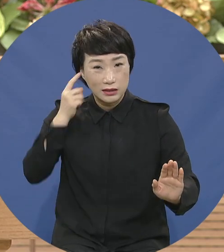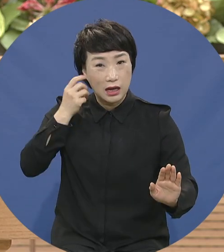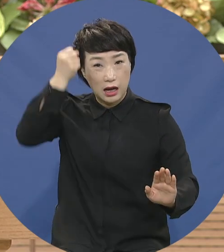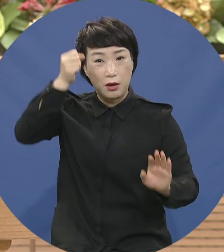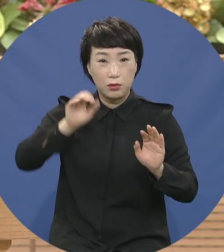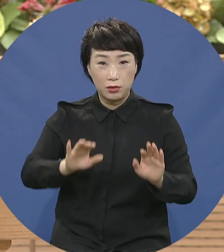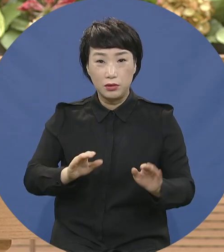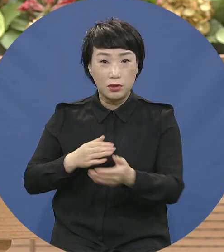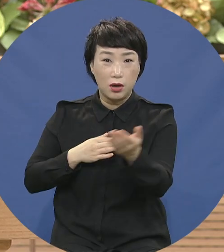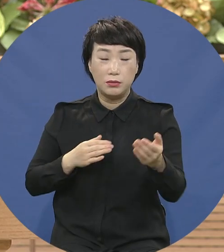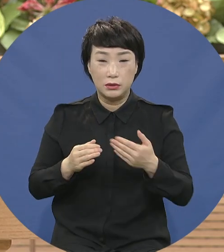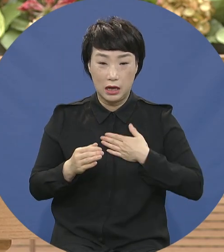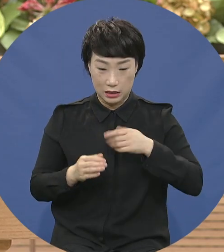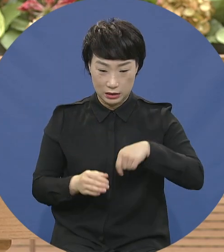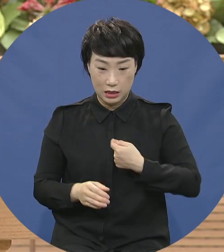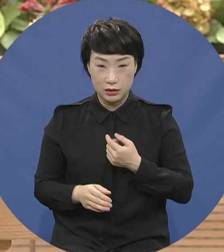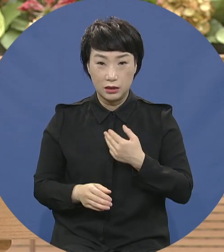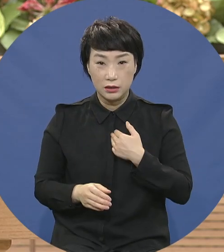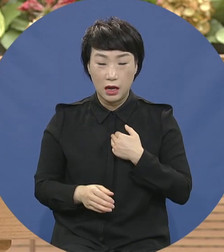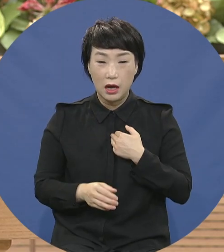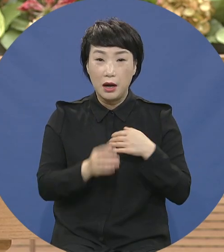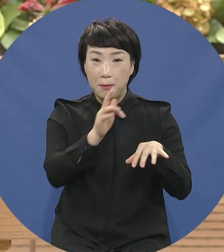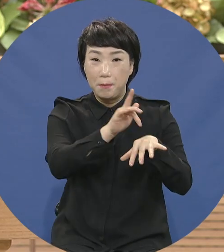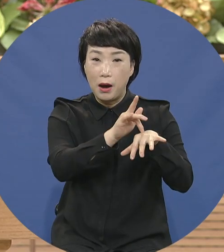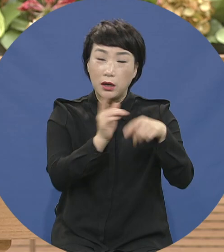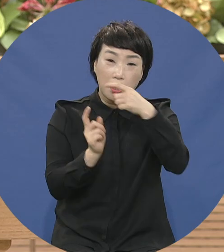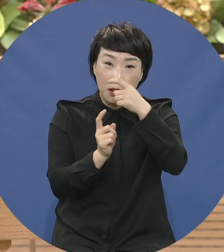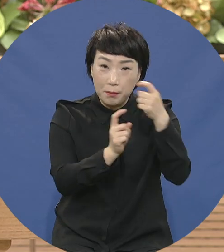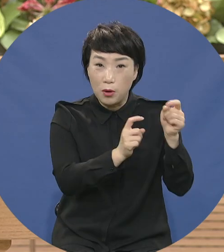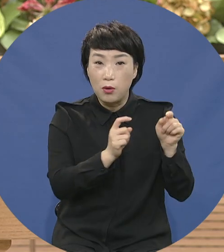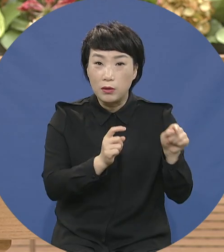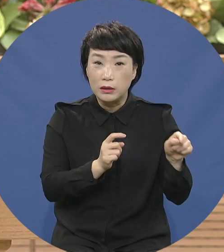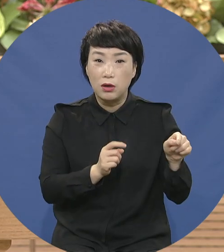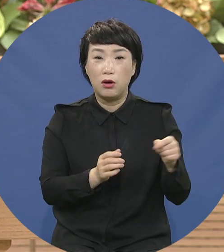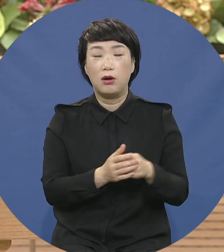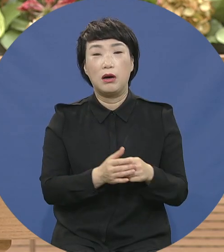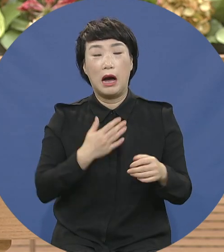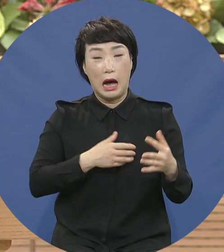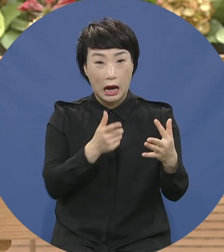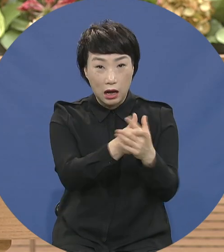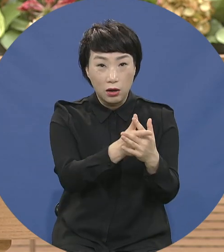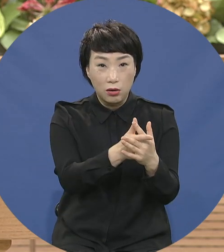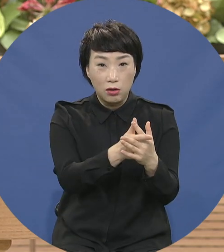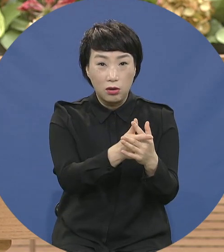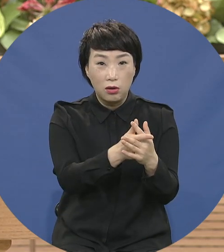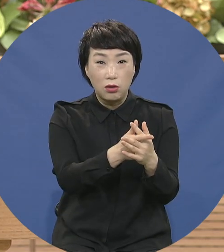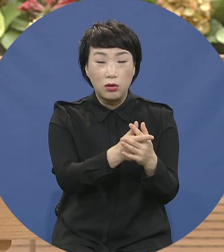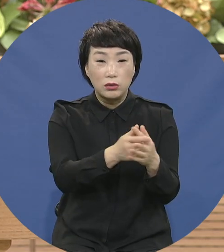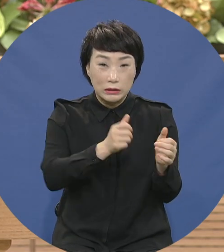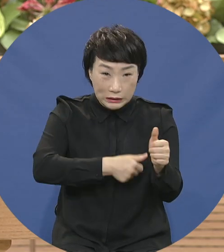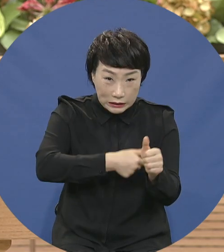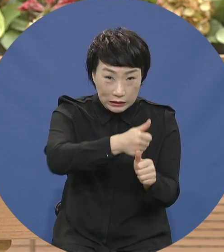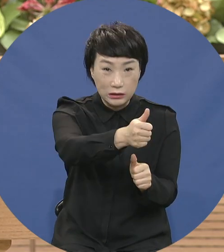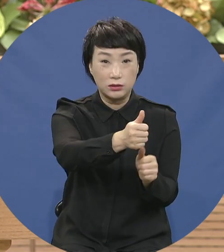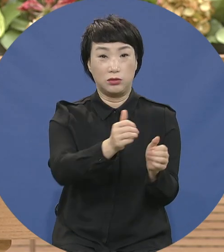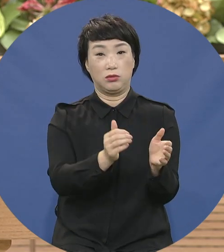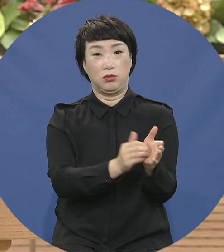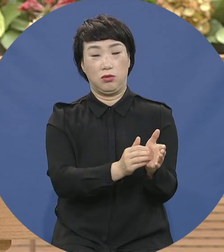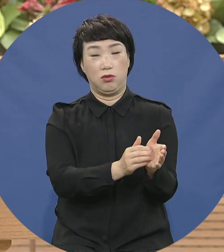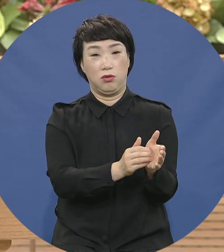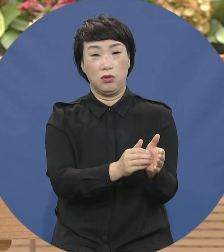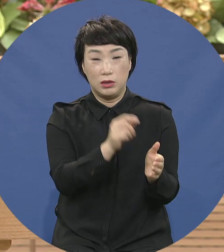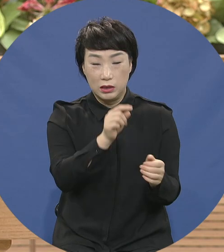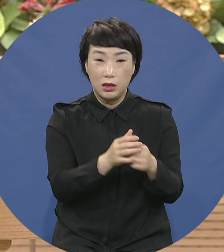하면서 자기 자신이 마귀의 미혹을 알고 대적하고